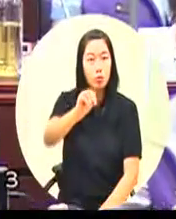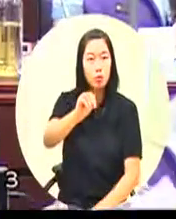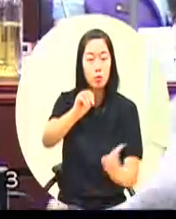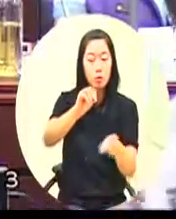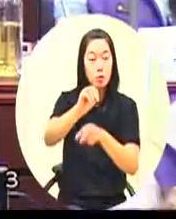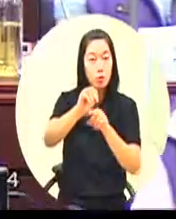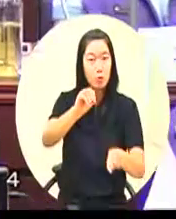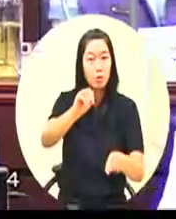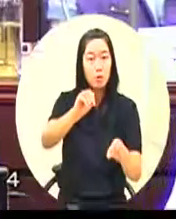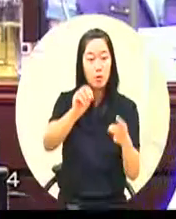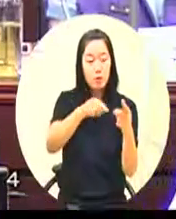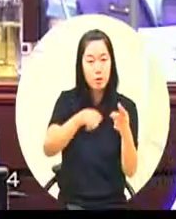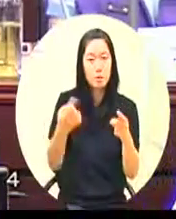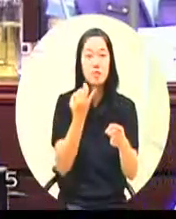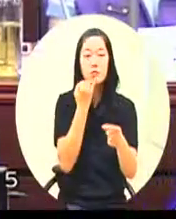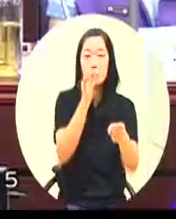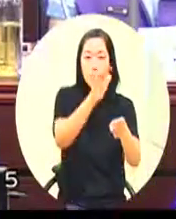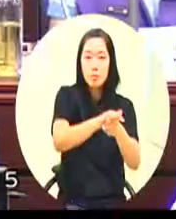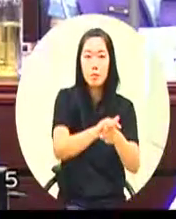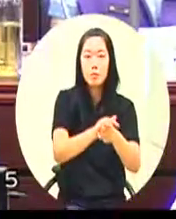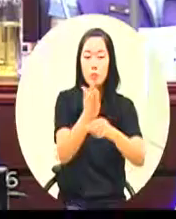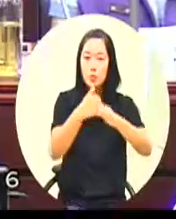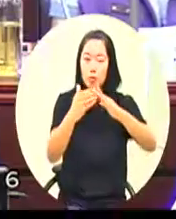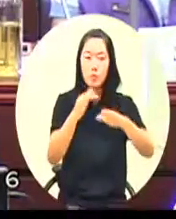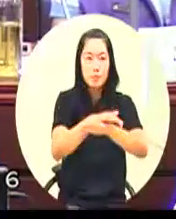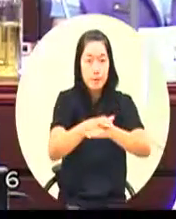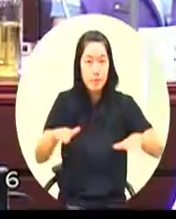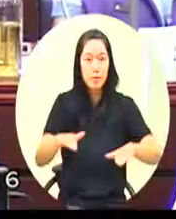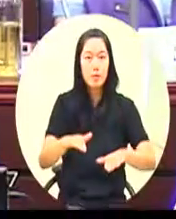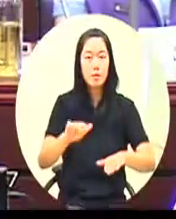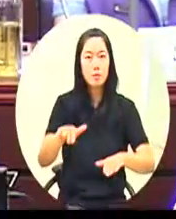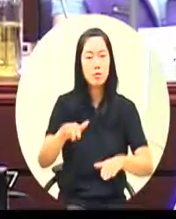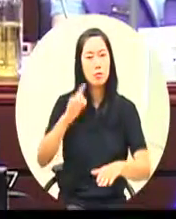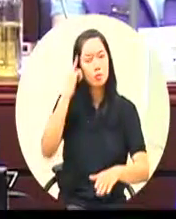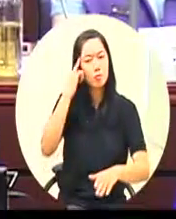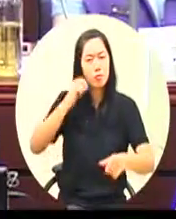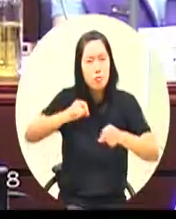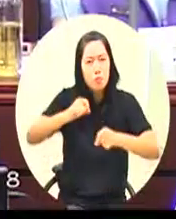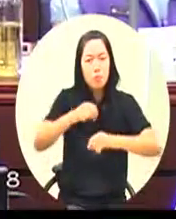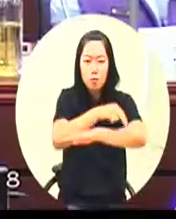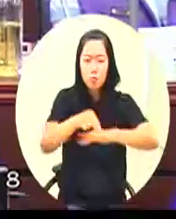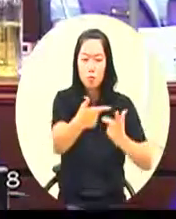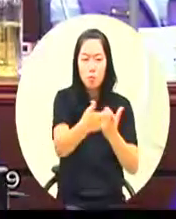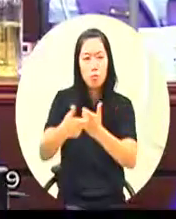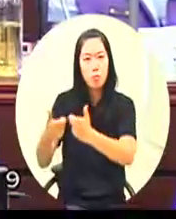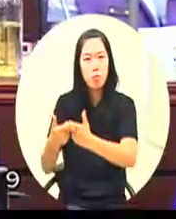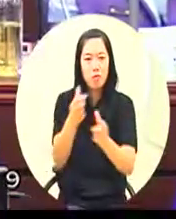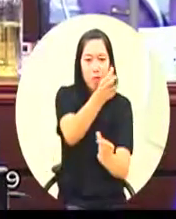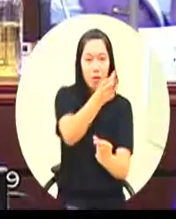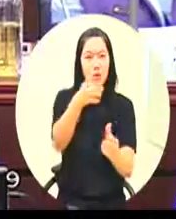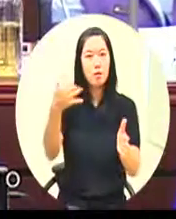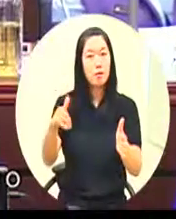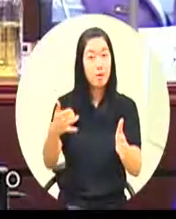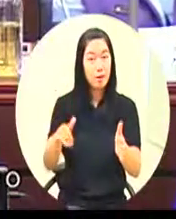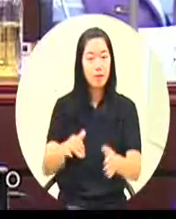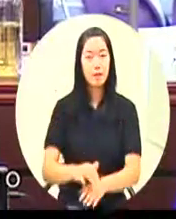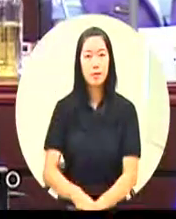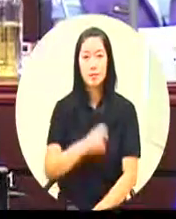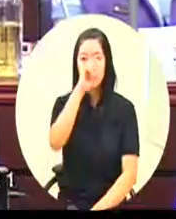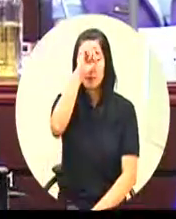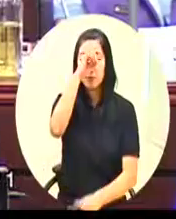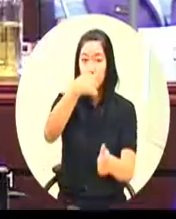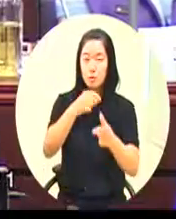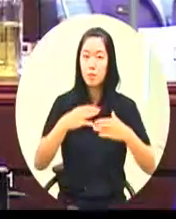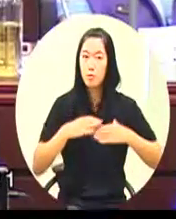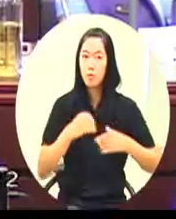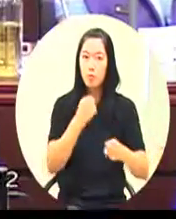经费来补助校安人力，但整体来讲它的配套还没有完整做出来。那我们也希望教官因为做了